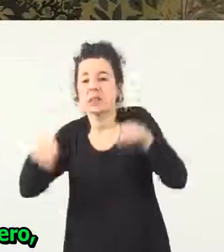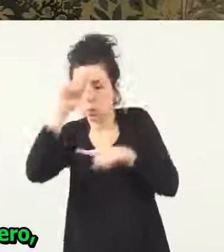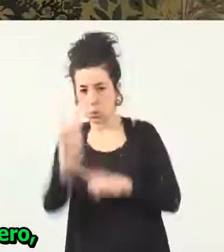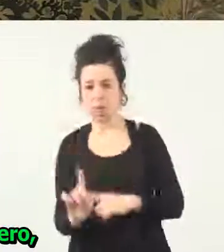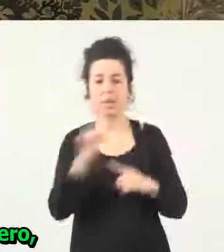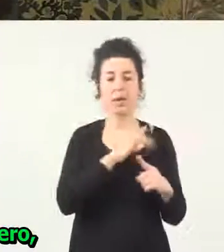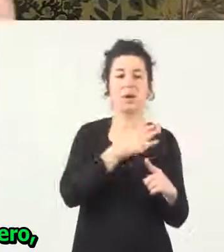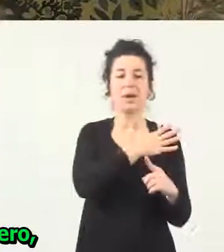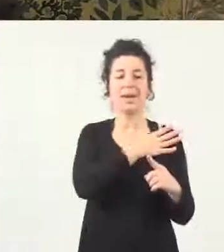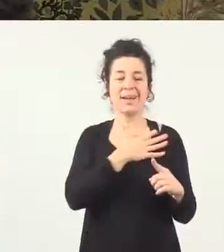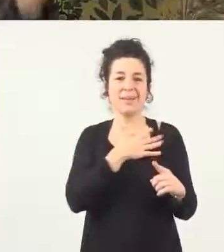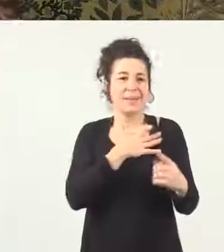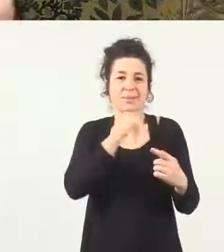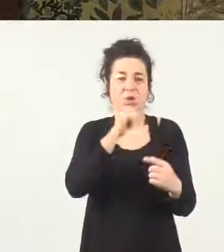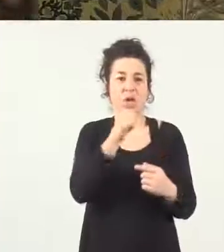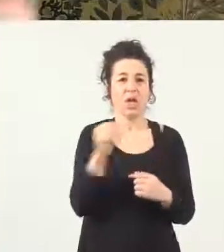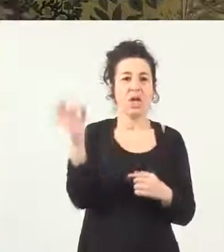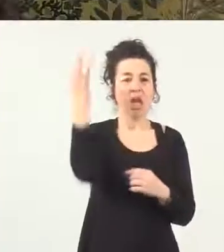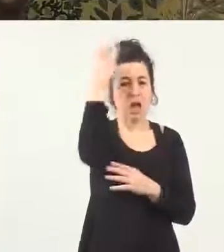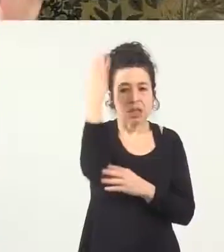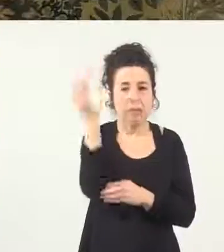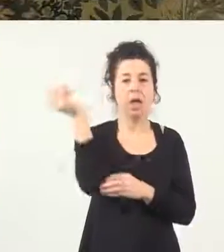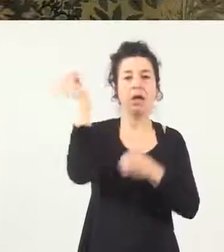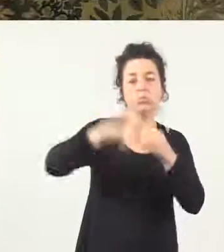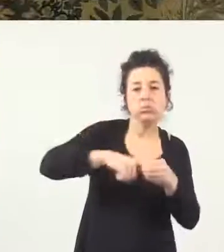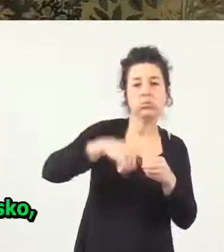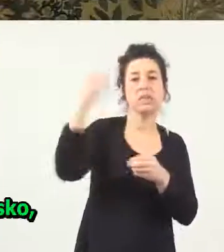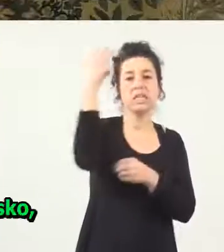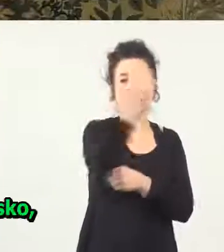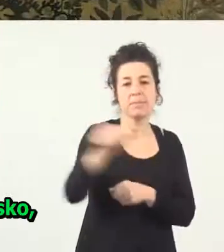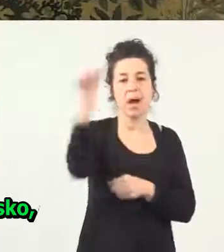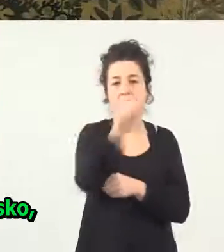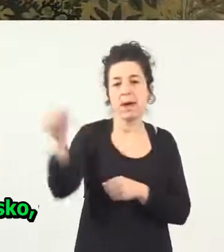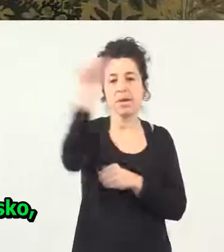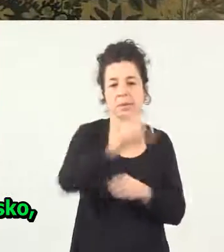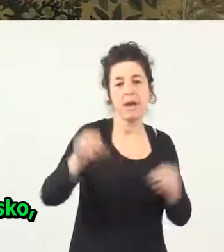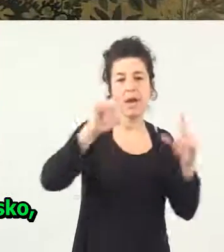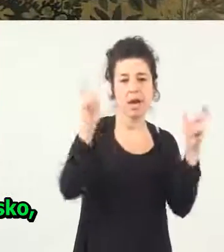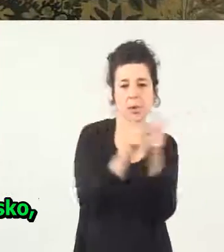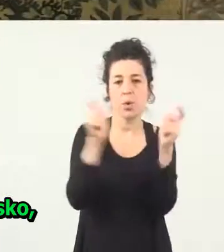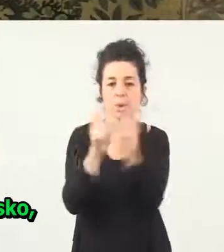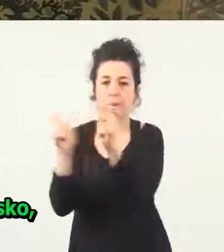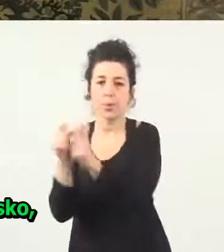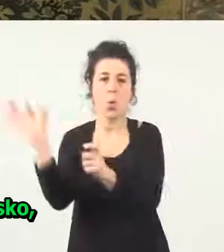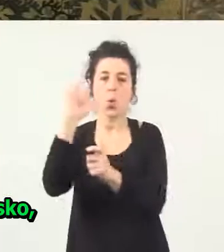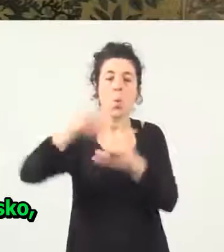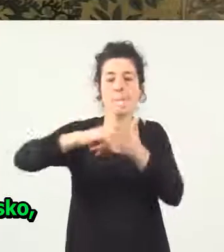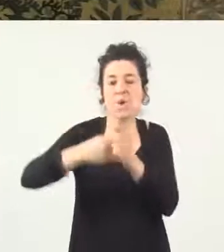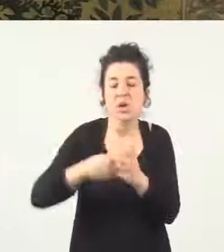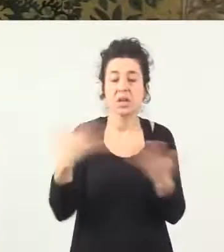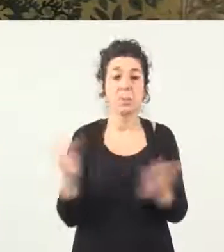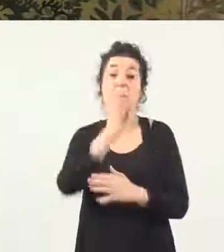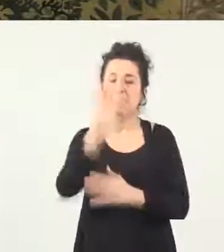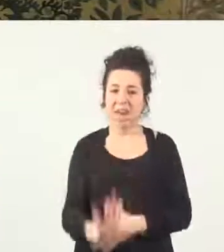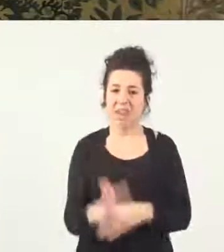asanblada batean, eta hor, astero-astero, damagostean behin, bilera bat, proiektuak eta hori, badirudi, emakume asko, feminista asko, ez daudela